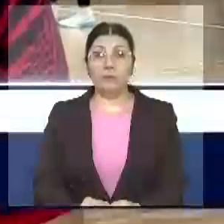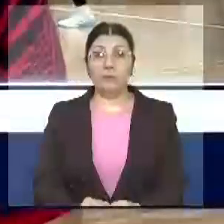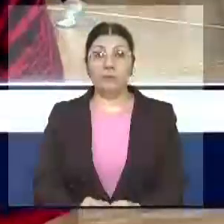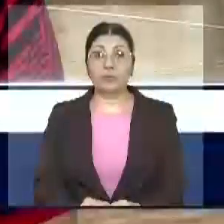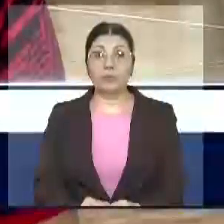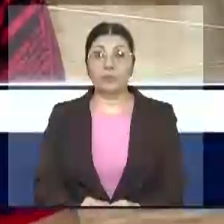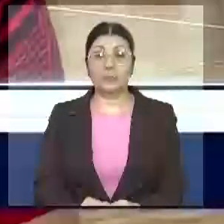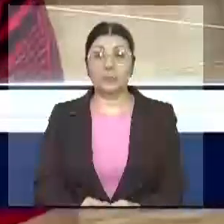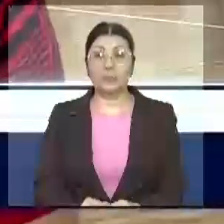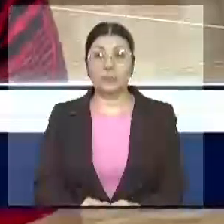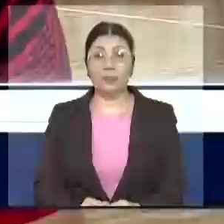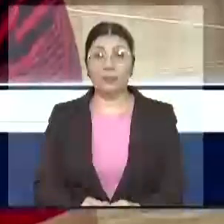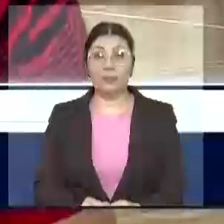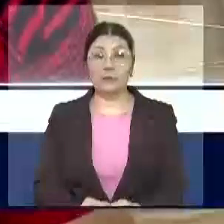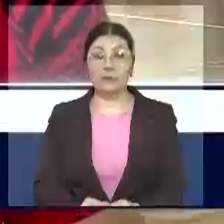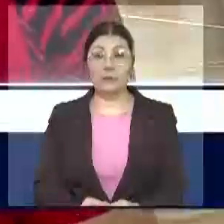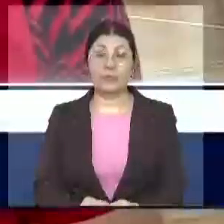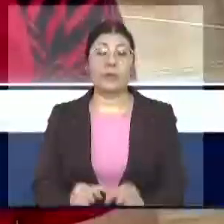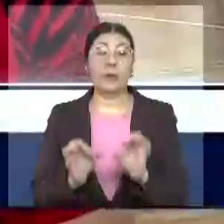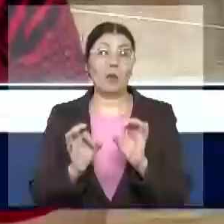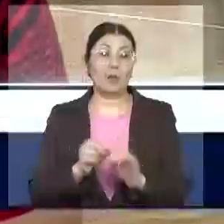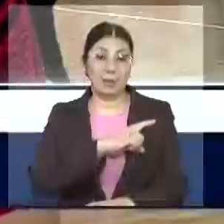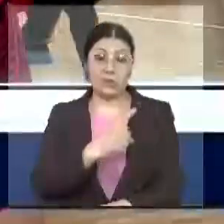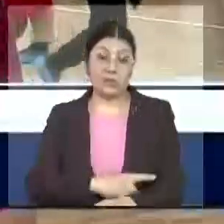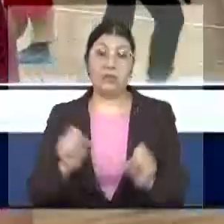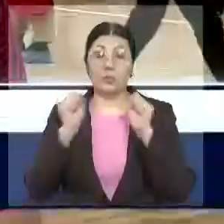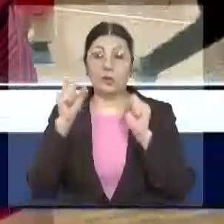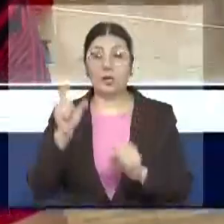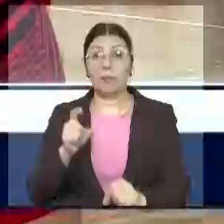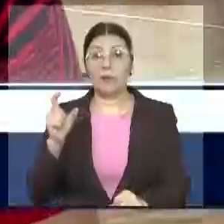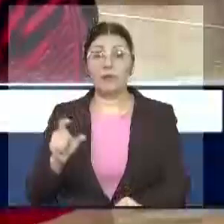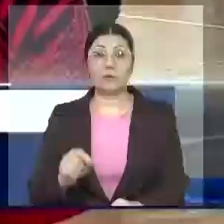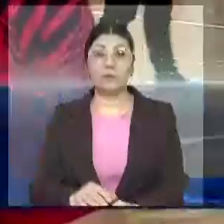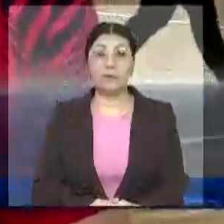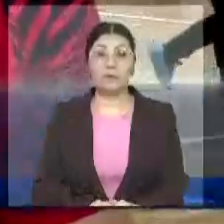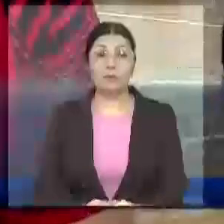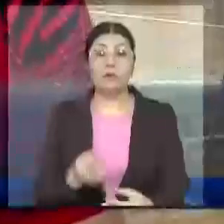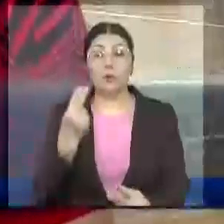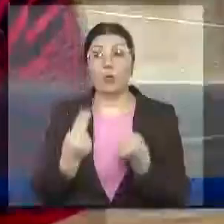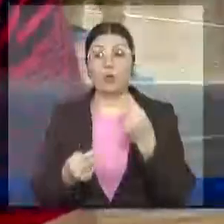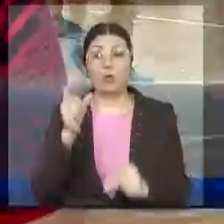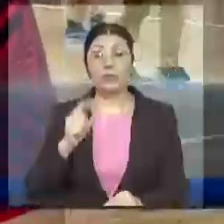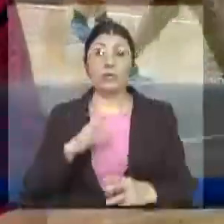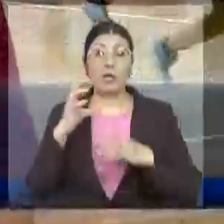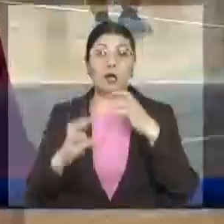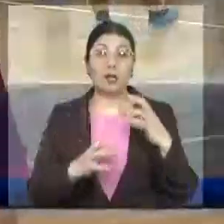командасы стабильный команда дейді ғой, былай айтқанда. Ойыншылары халықаралық